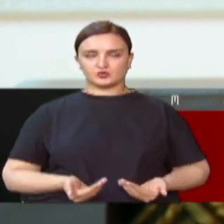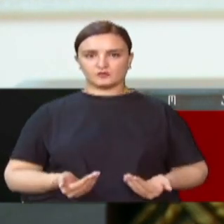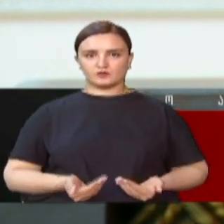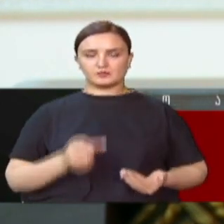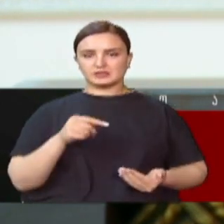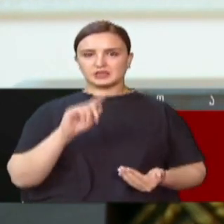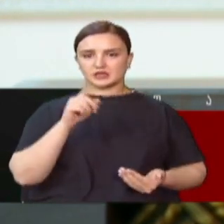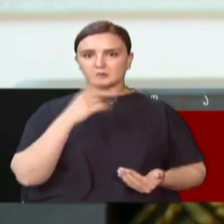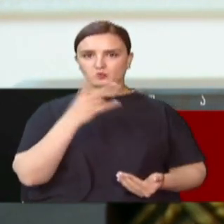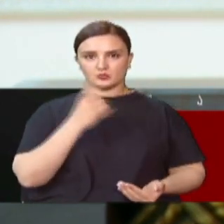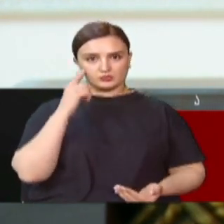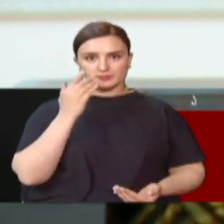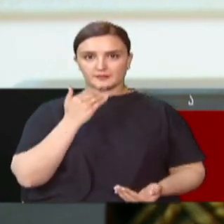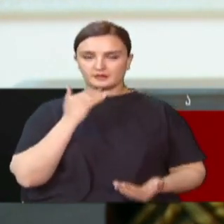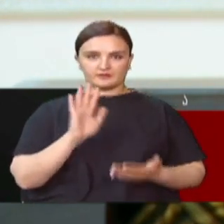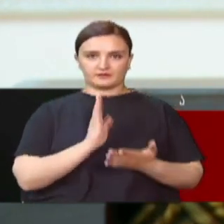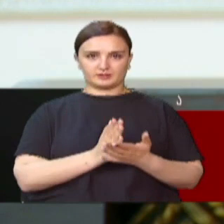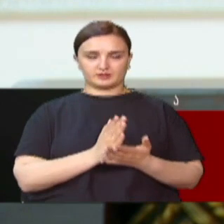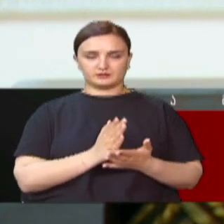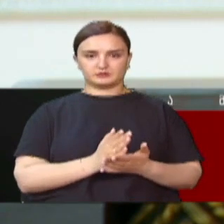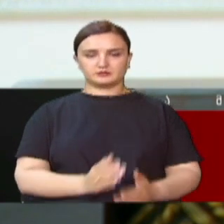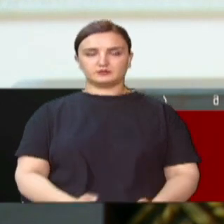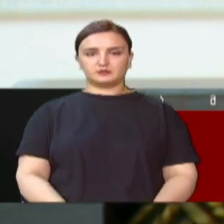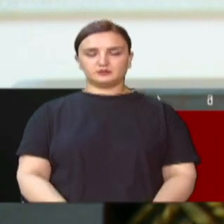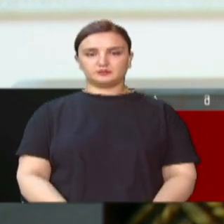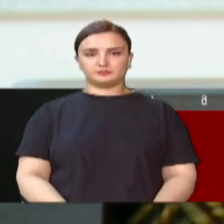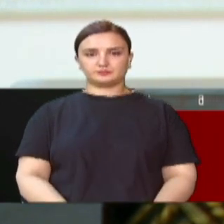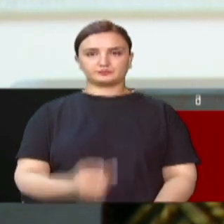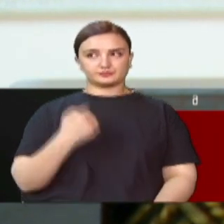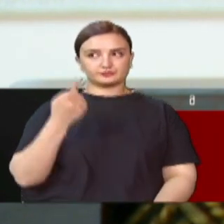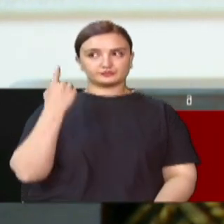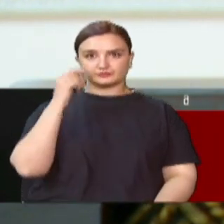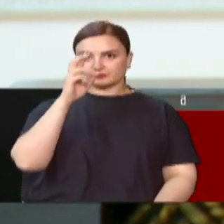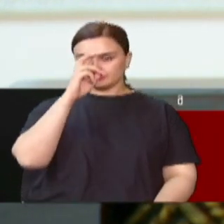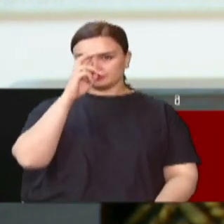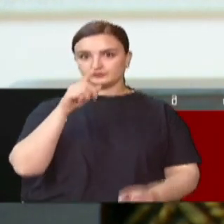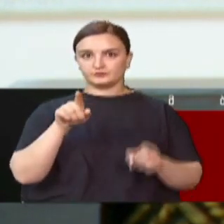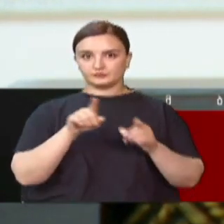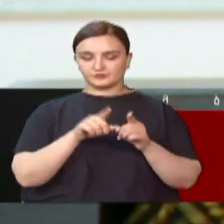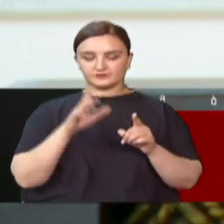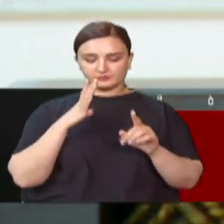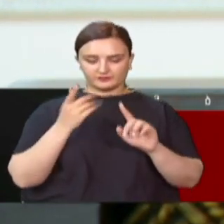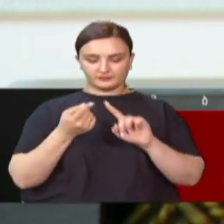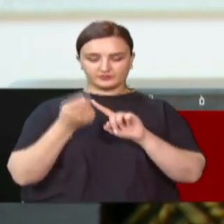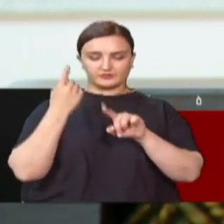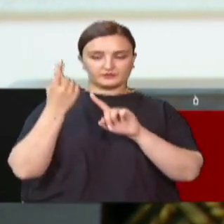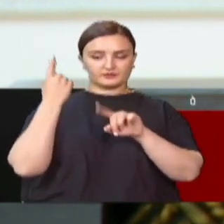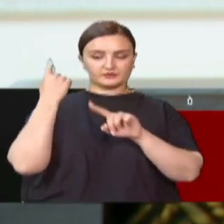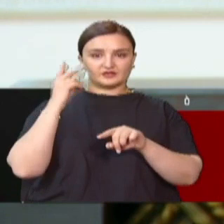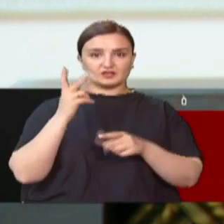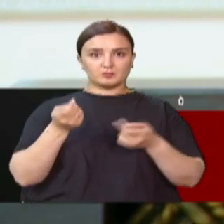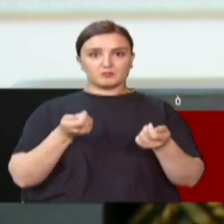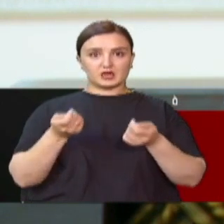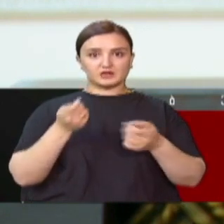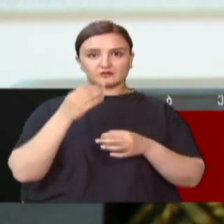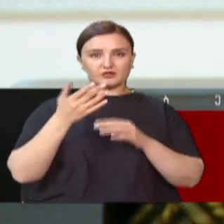ეს რა თქმა უნდა მარტივი არ არის დამეთანხმებით. ჩვენი წინამორბედი ხელისუფლებაც მანამდე, ვინც მართავდა ამ ქვეყანას, რა თქმა